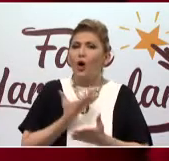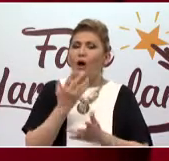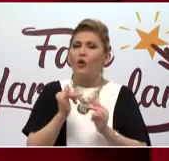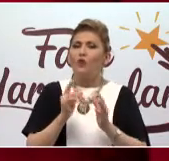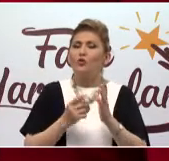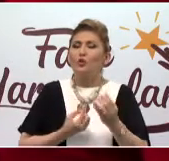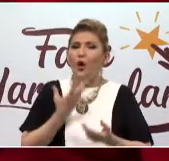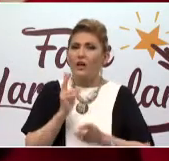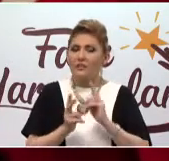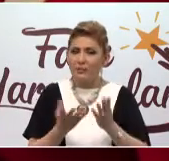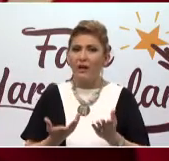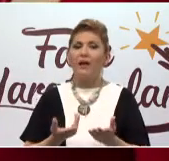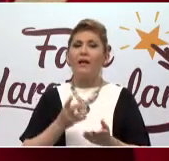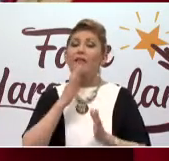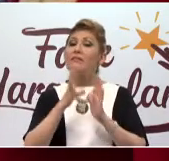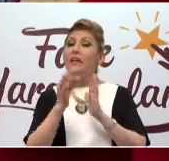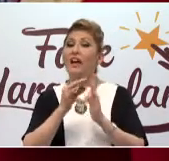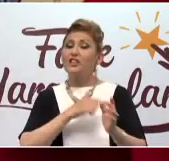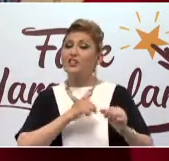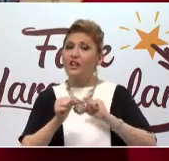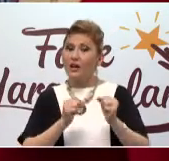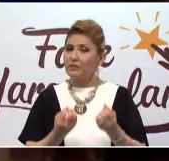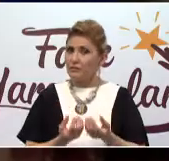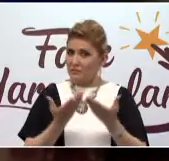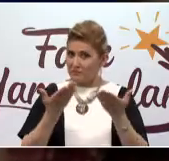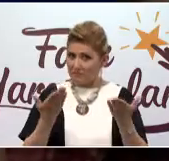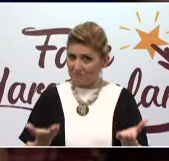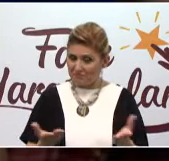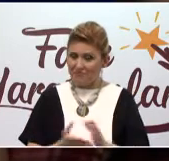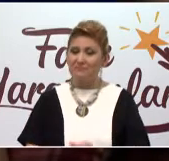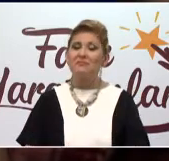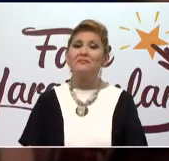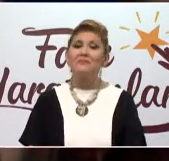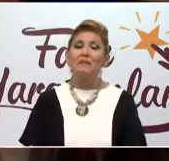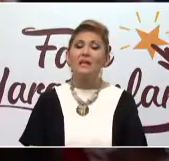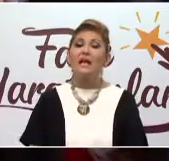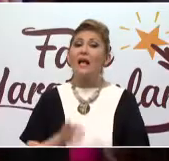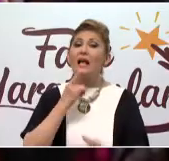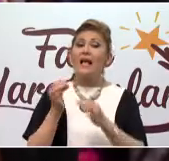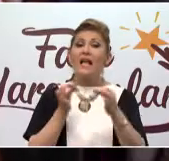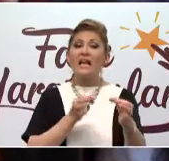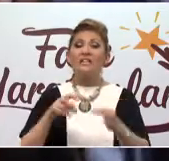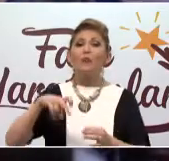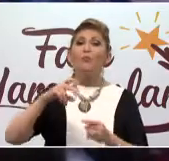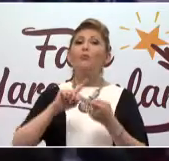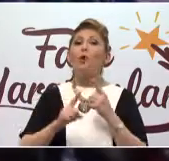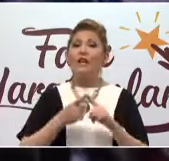doğaçlamalar... tarih canlandırma yöntemlerinden istifade ediyoruz. İletişim politikamızda